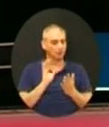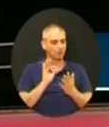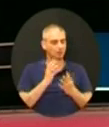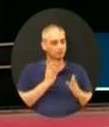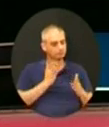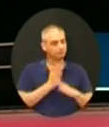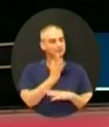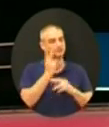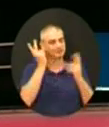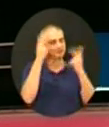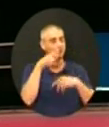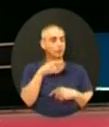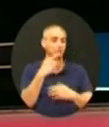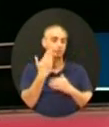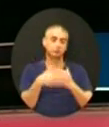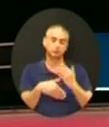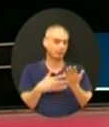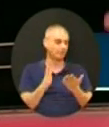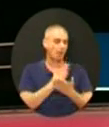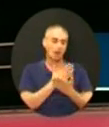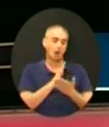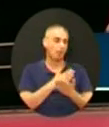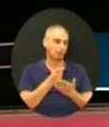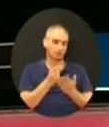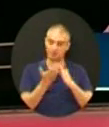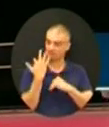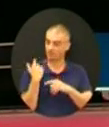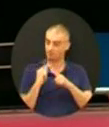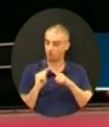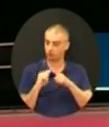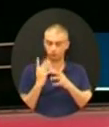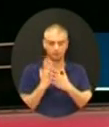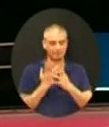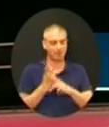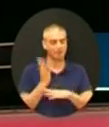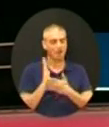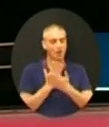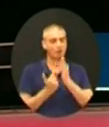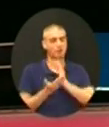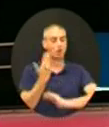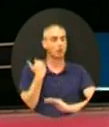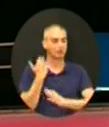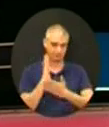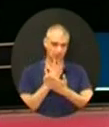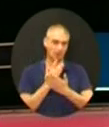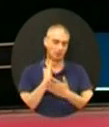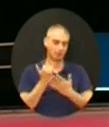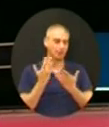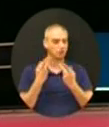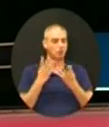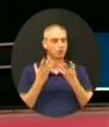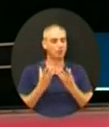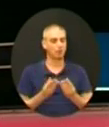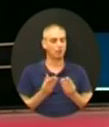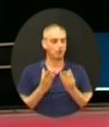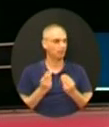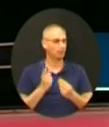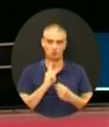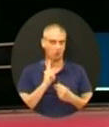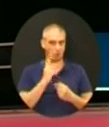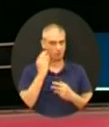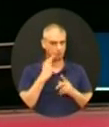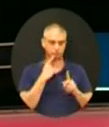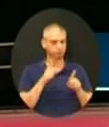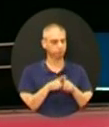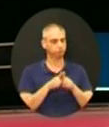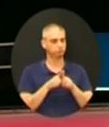את הסיכומים האלה. בסופו של דבר ההחלטה הזאת, לפני כמה חודשים עברה החלטה קודמת, ההחלטה הזאת היא כן מרוכחת יותר, היא לא מזכירה